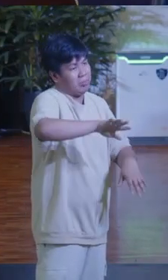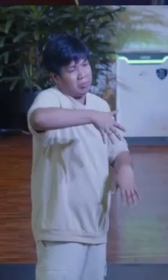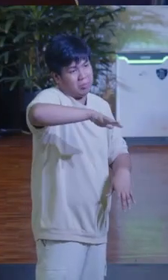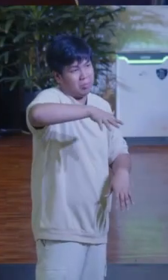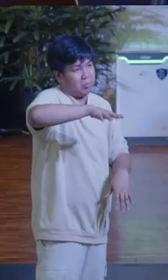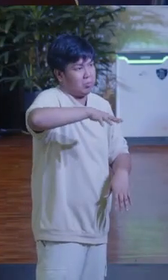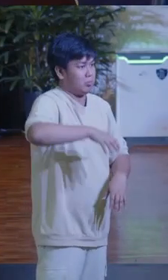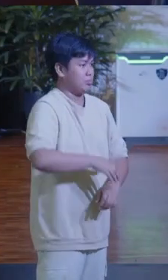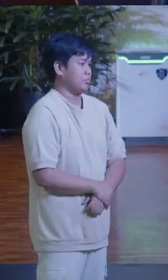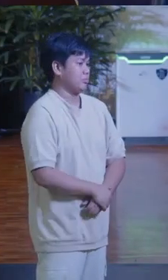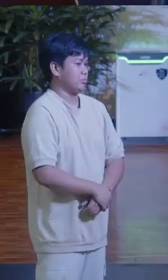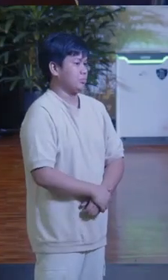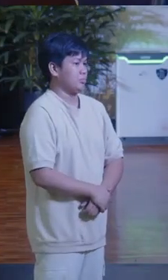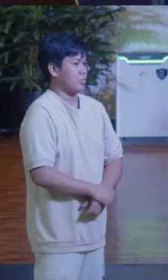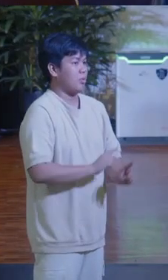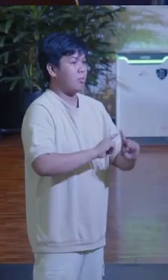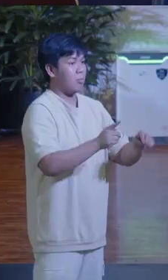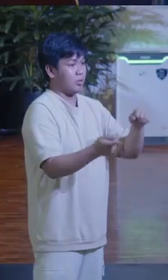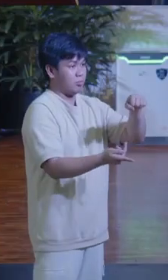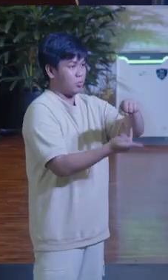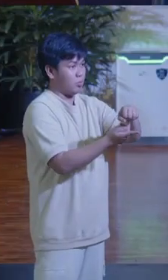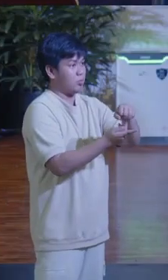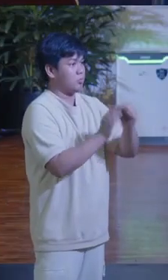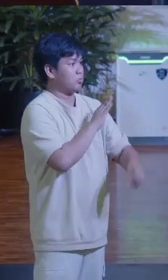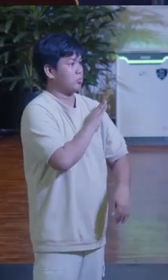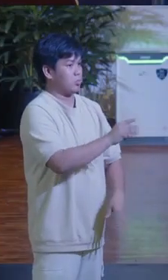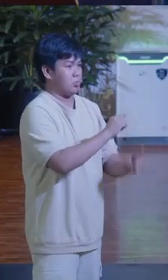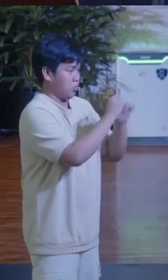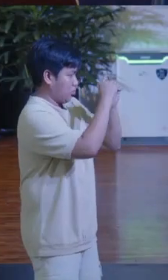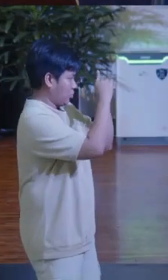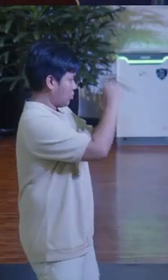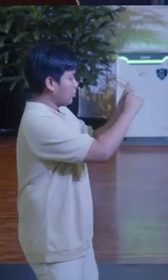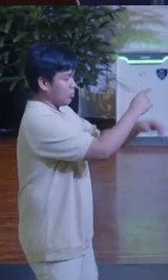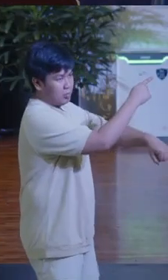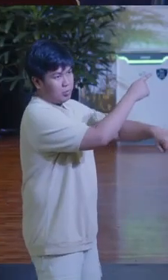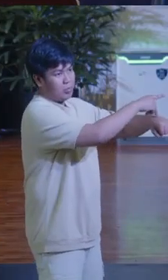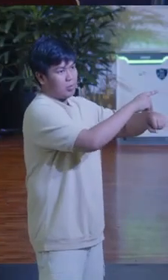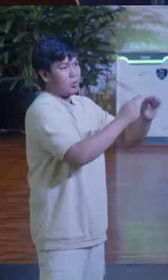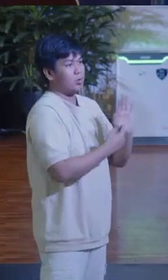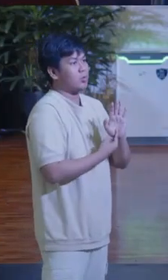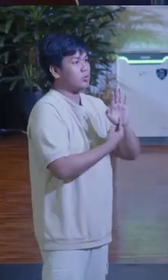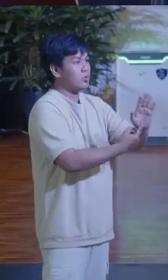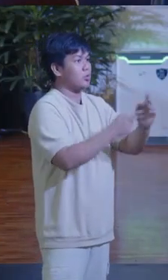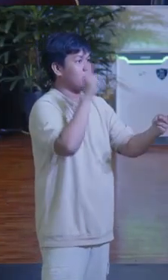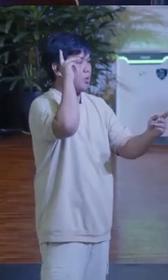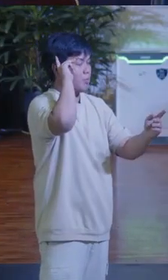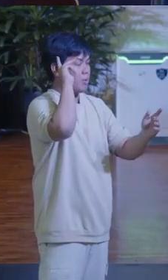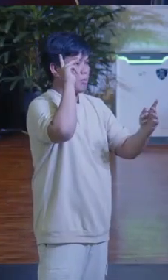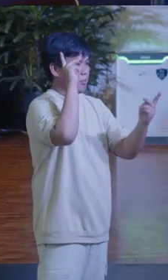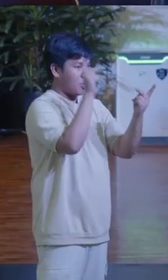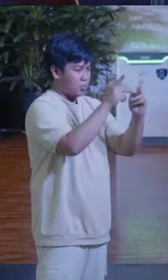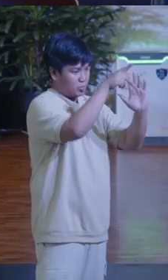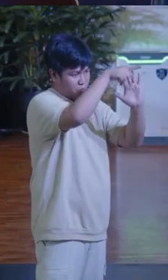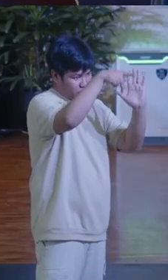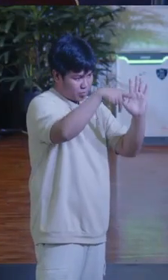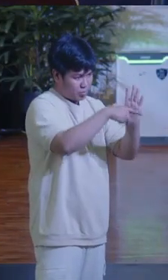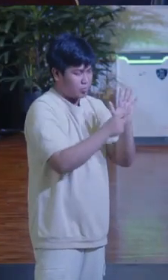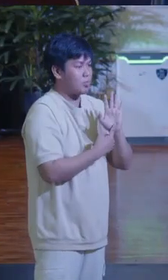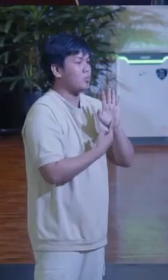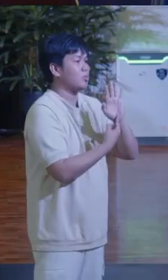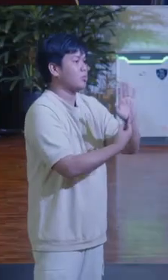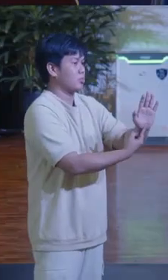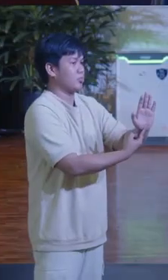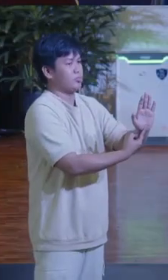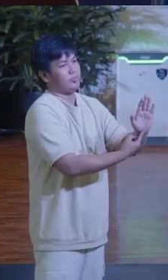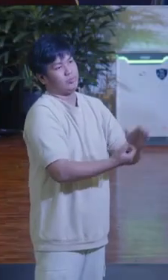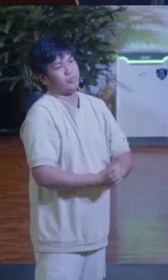Yan po ang pagtutuwid kay Pedro. Nakita natin dito ang tagumpay ng prinsipyo at tapang ni Pablo sa